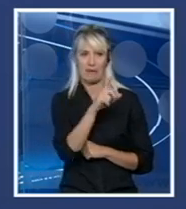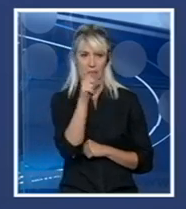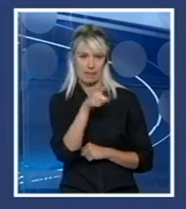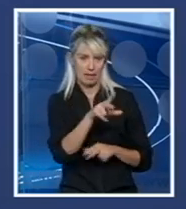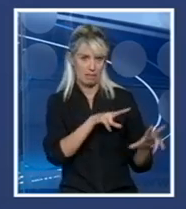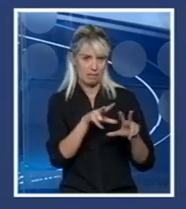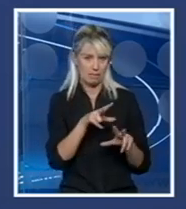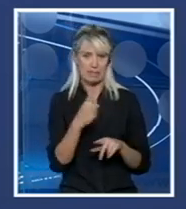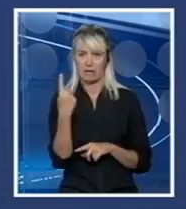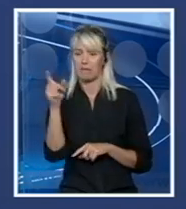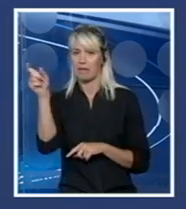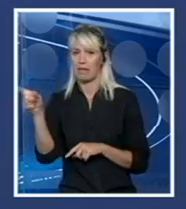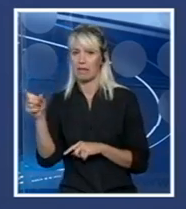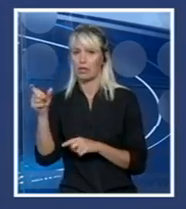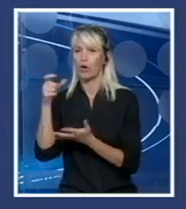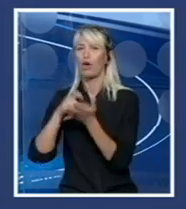štaba.